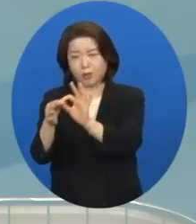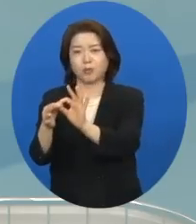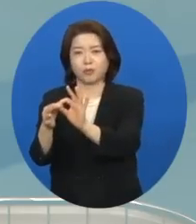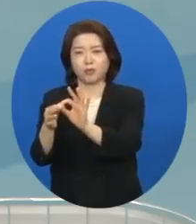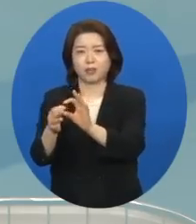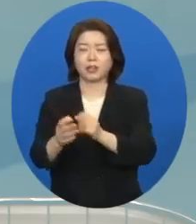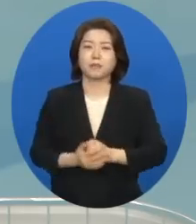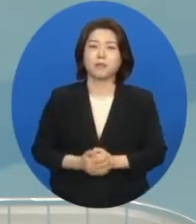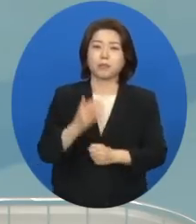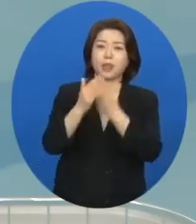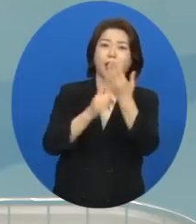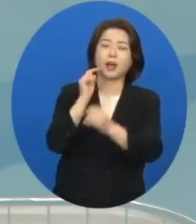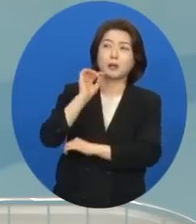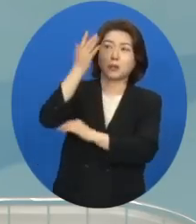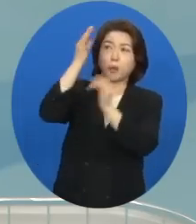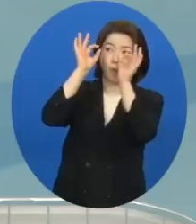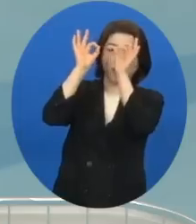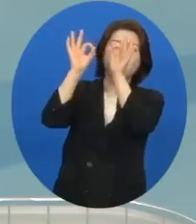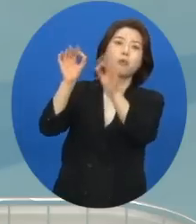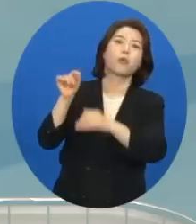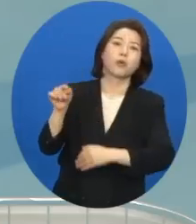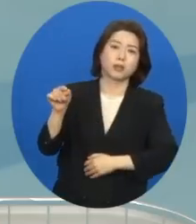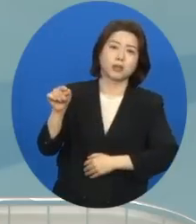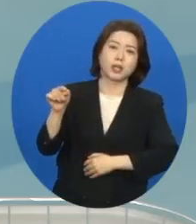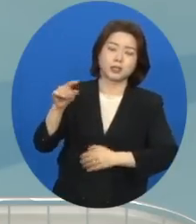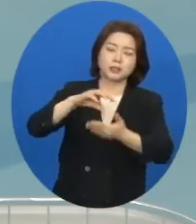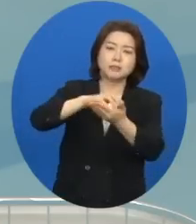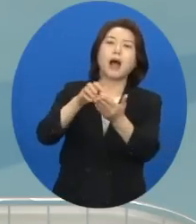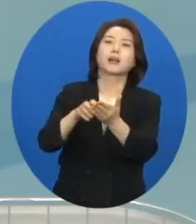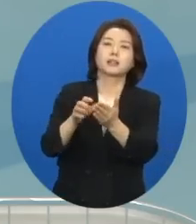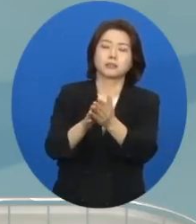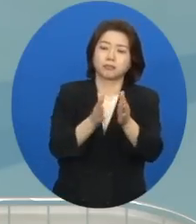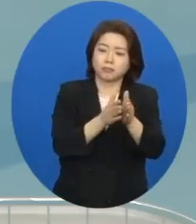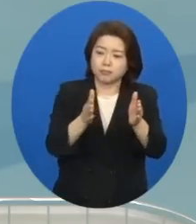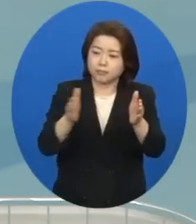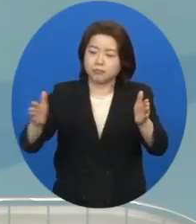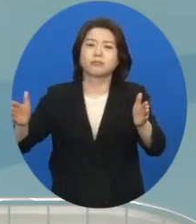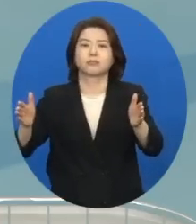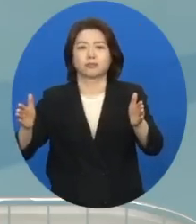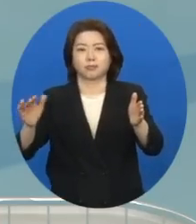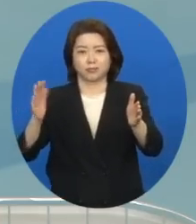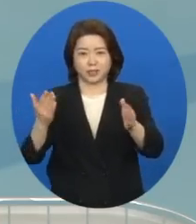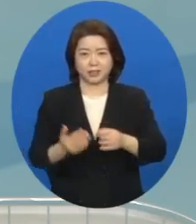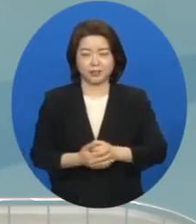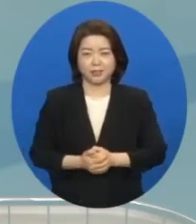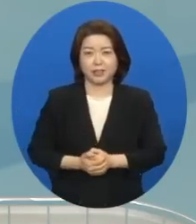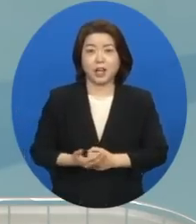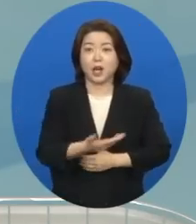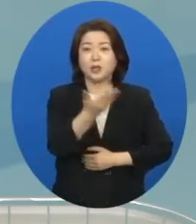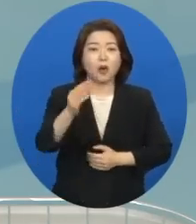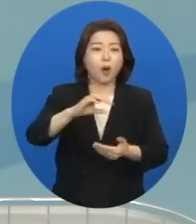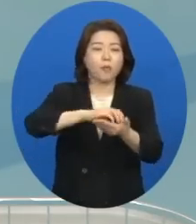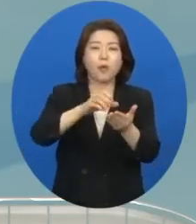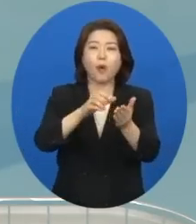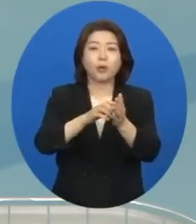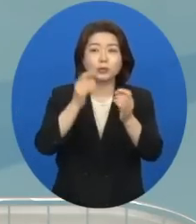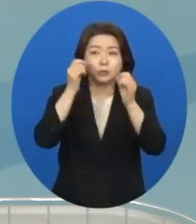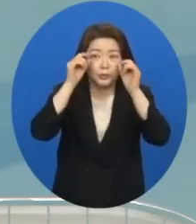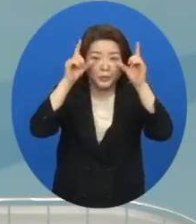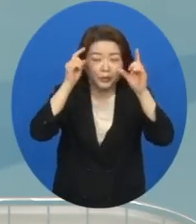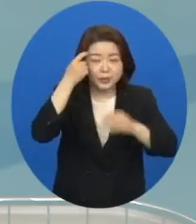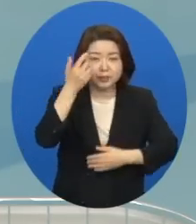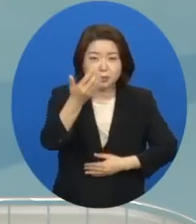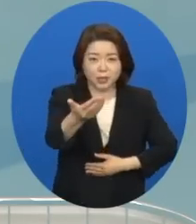하나님의 영광이 보이는 데 만큼입니다. 하나님의 영광이 보이는. 여러분은 어느 정도쯤 눈이 뜨인 것